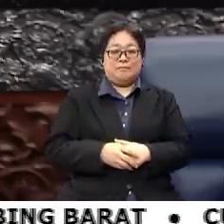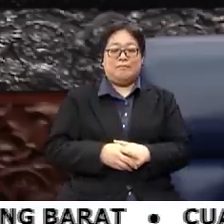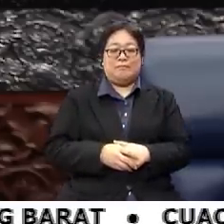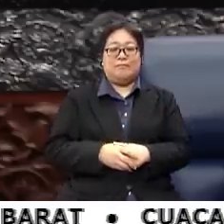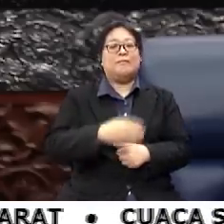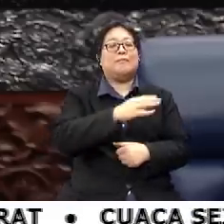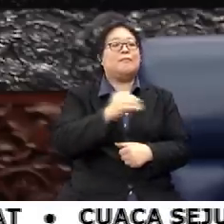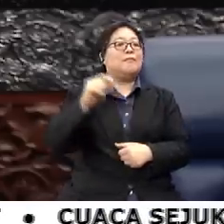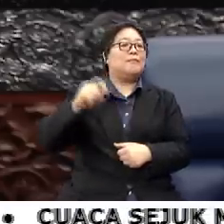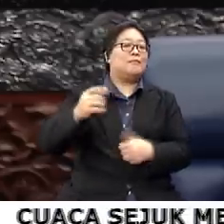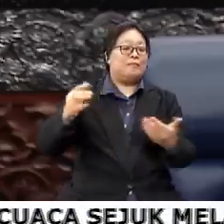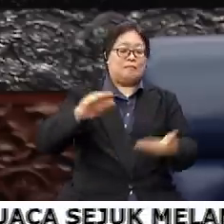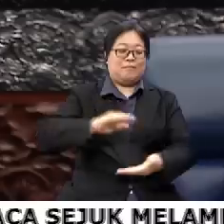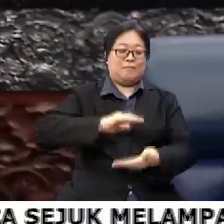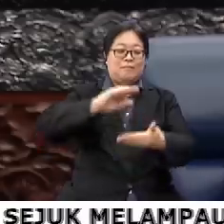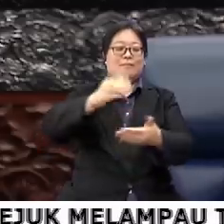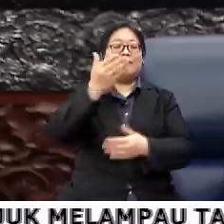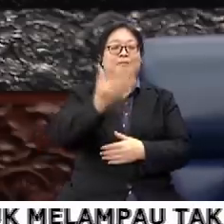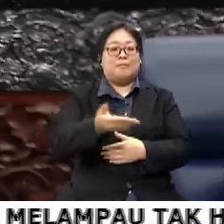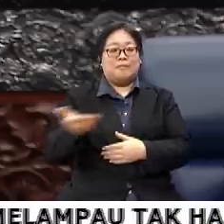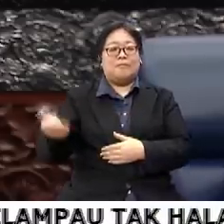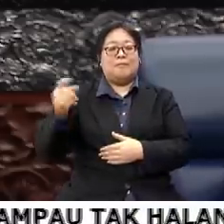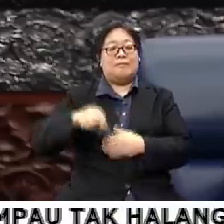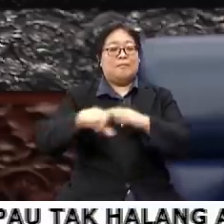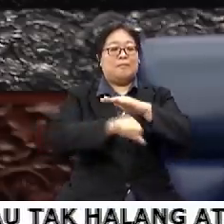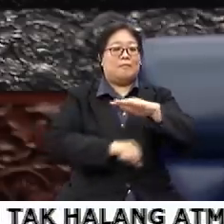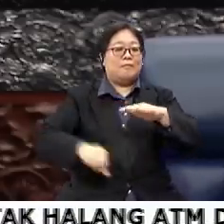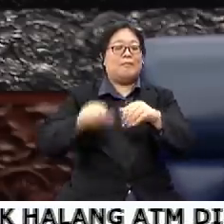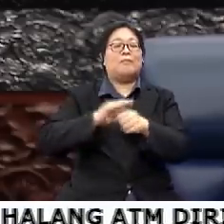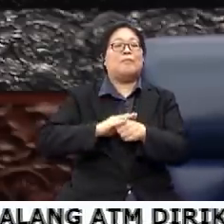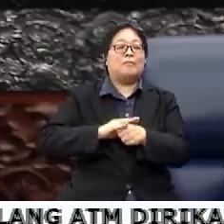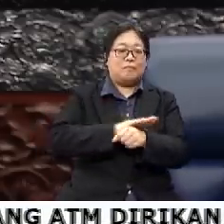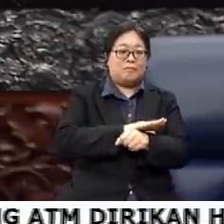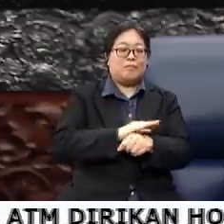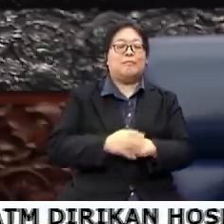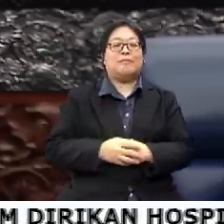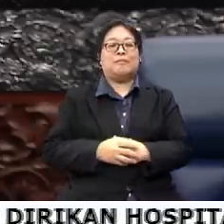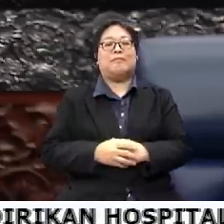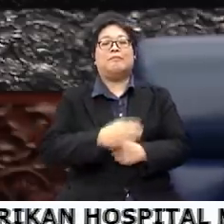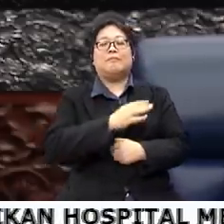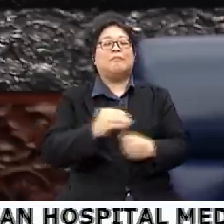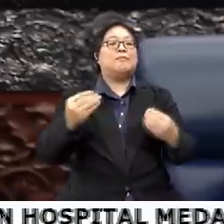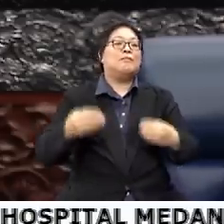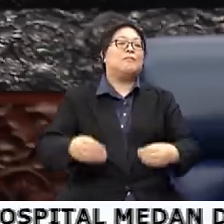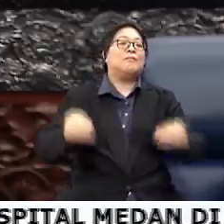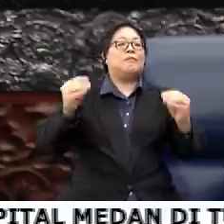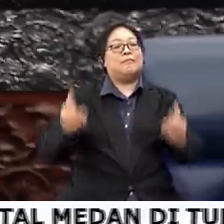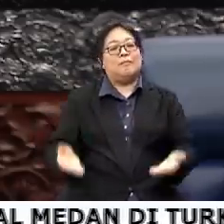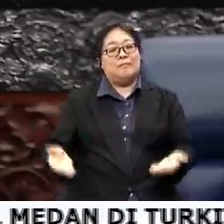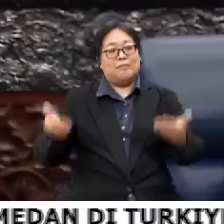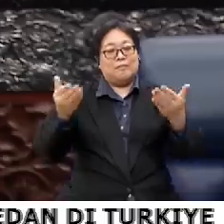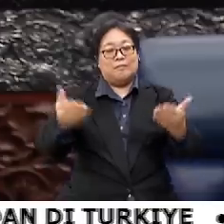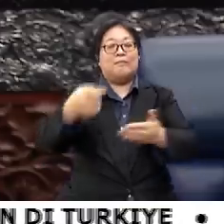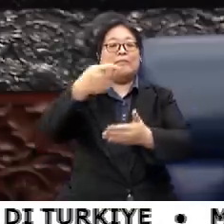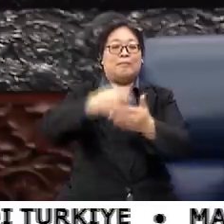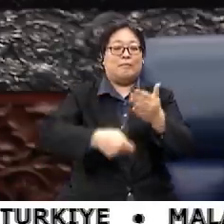serta memastikan bekalan, barangan, keperluan asas mencukupi dan juga dijual dan ditawarkan